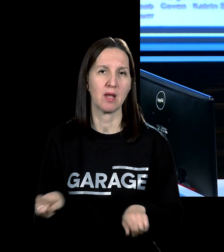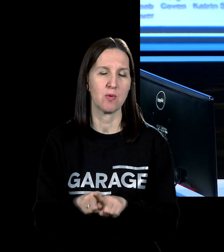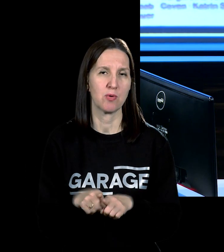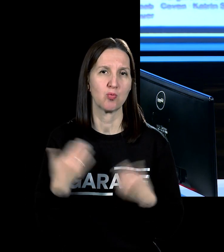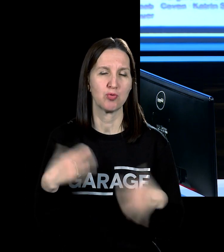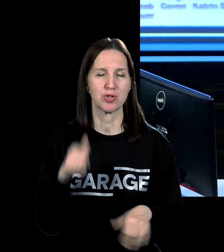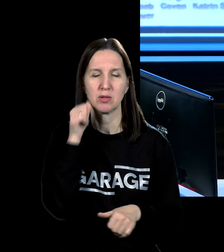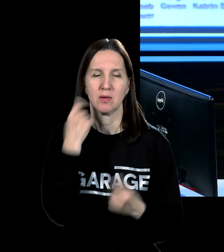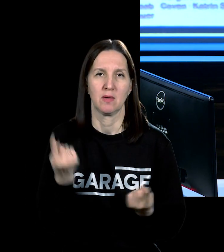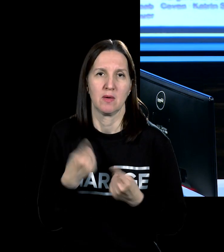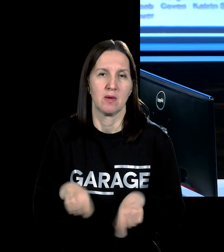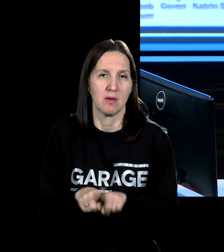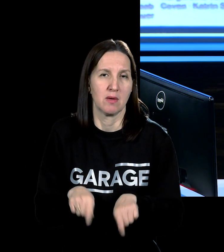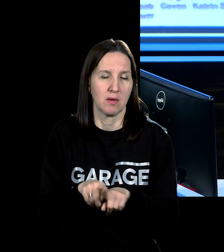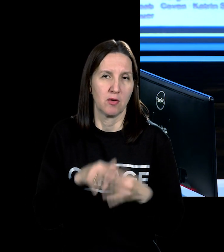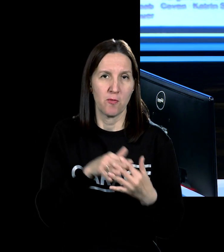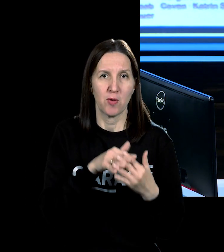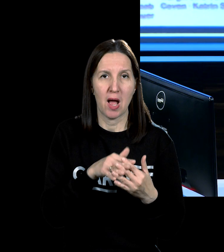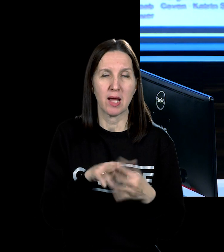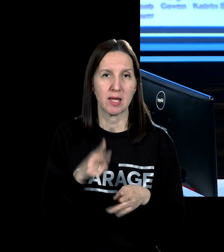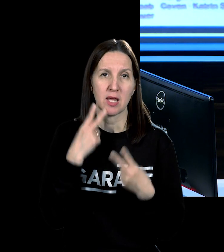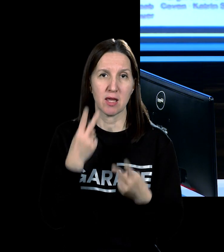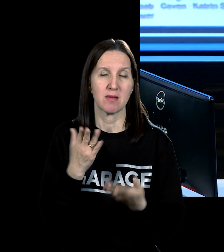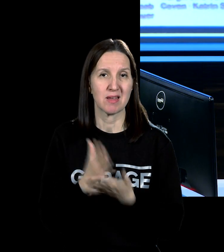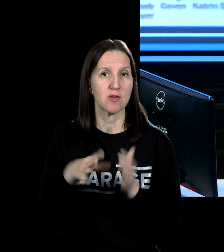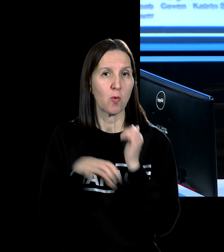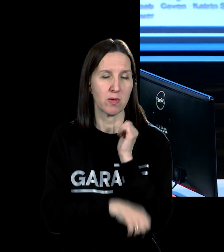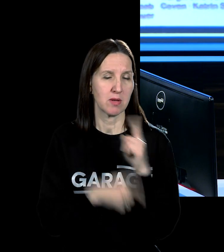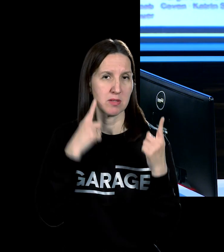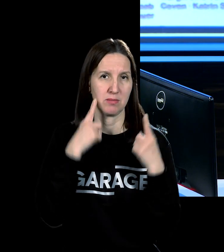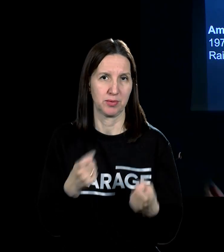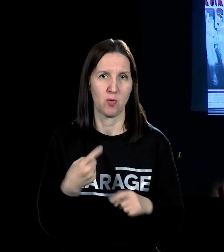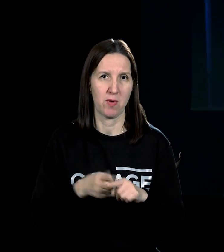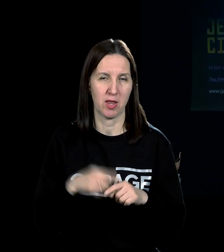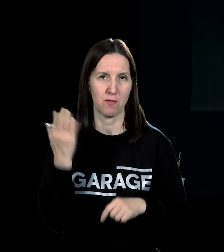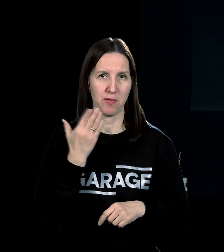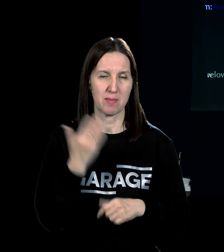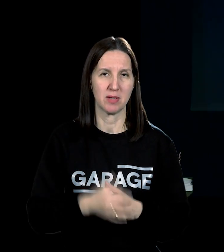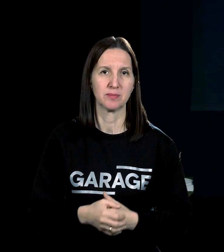свинцовой повседневности. И фильм, в котором есть совершенно потрясающий финал, который мы сейчас посмотрим.